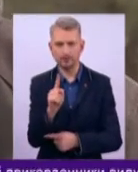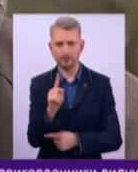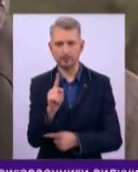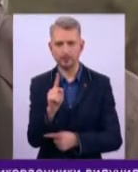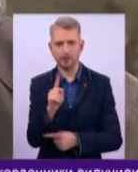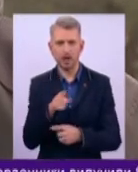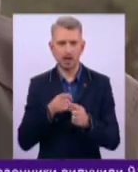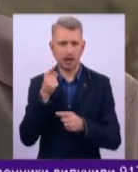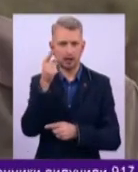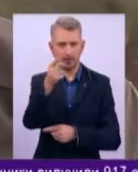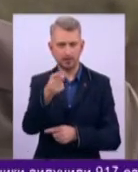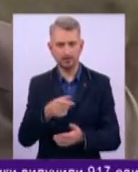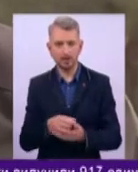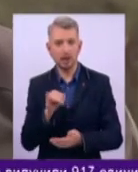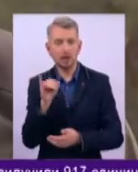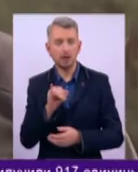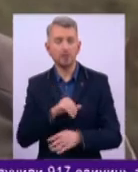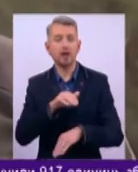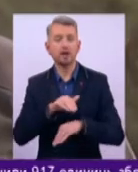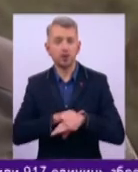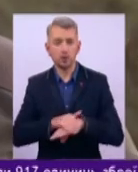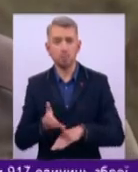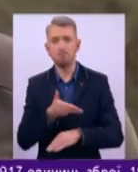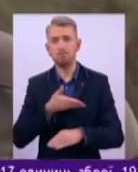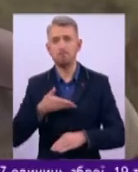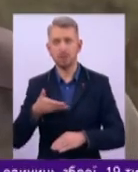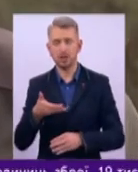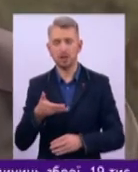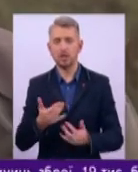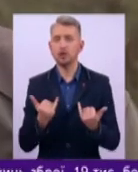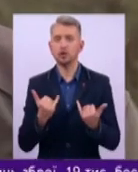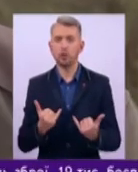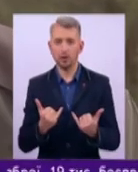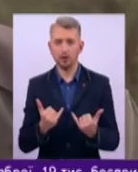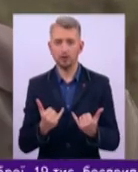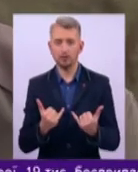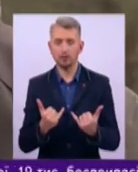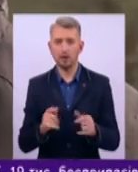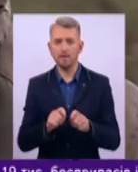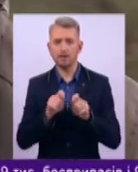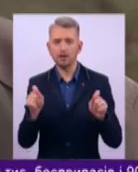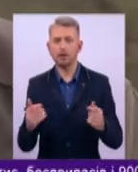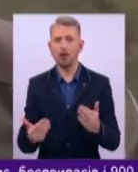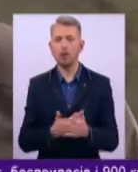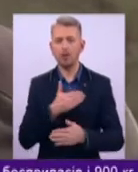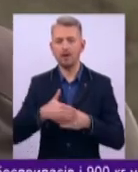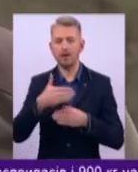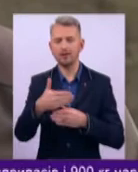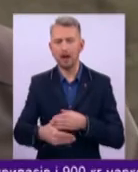крилатої ракети. І фактично ми сьогодні відкрили новий етап